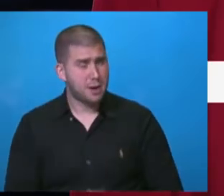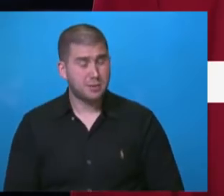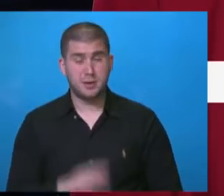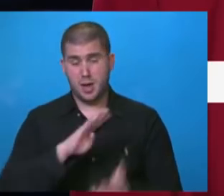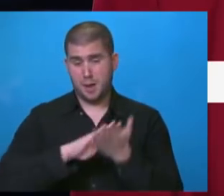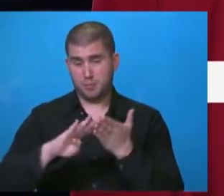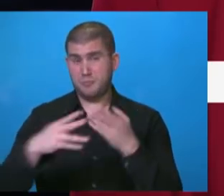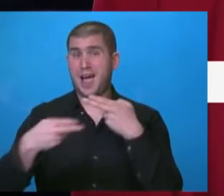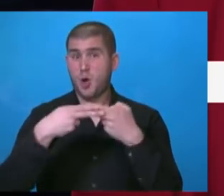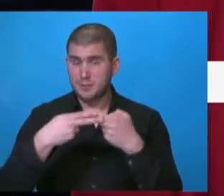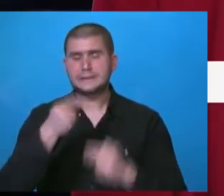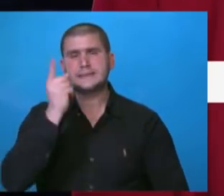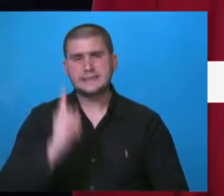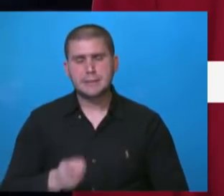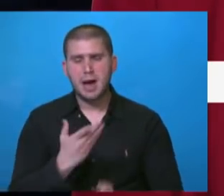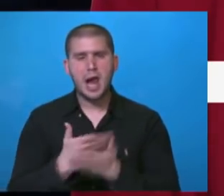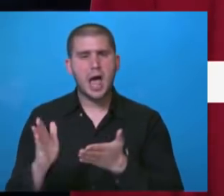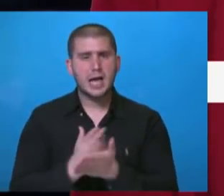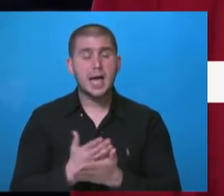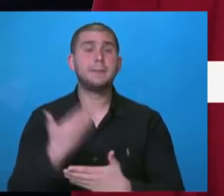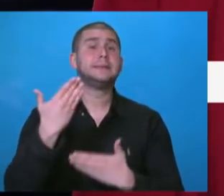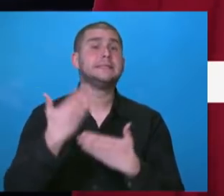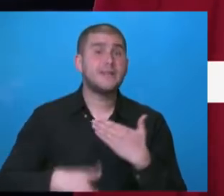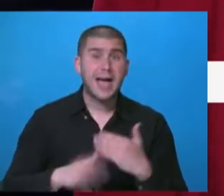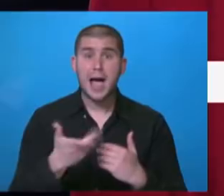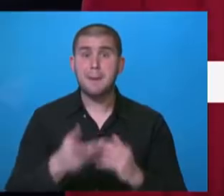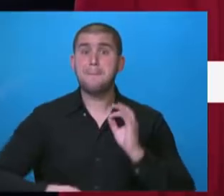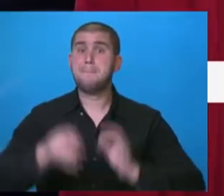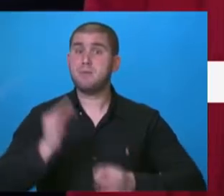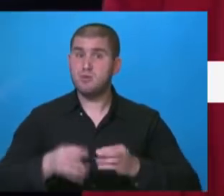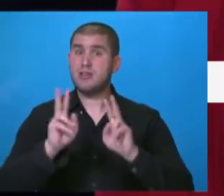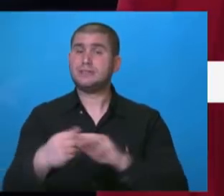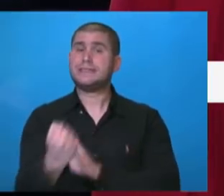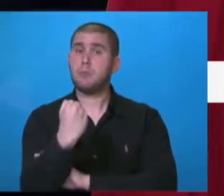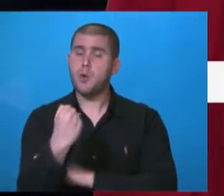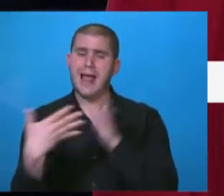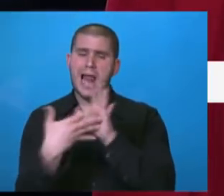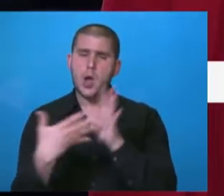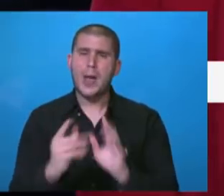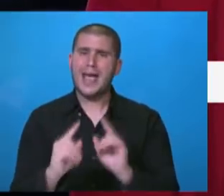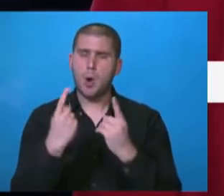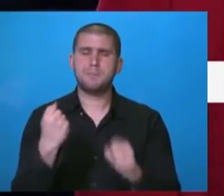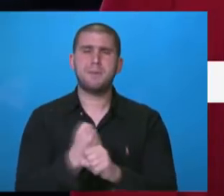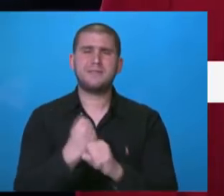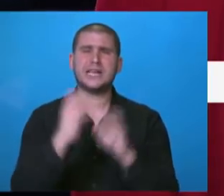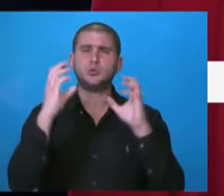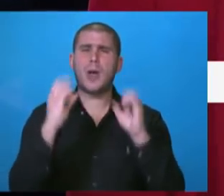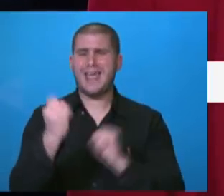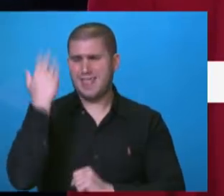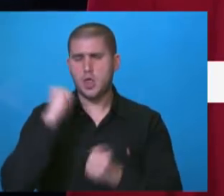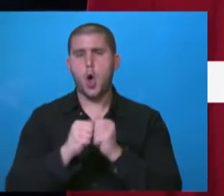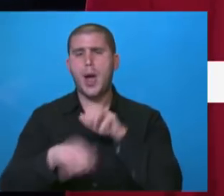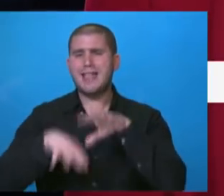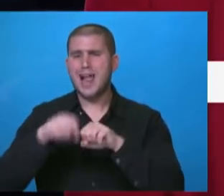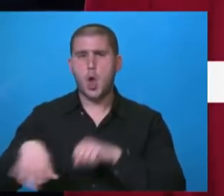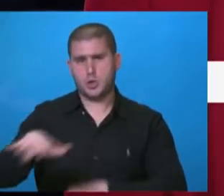החודשים הקרובים יצטרכו להכריע שם סופית אם לבית הדין אכן יש סמכות לחקור אירועים במבצע צוק איתן או התנחלויות